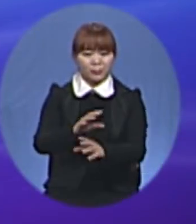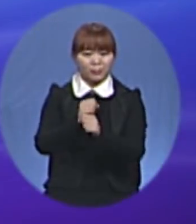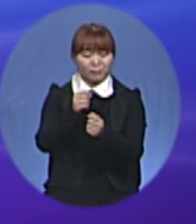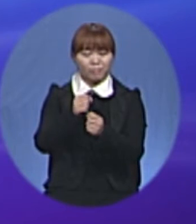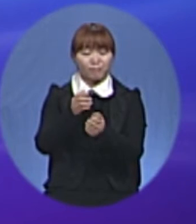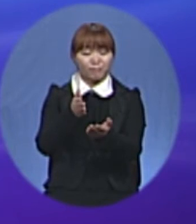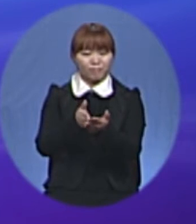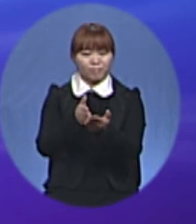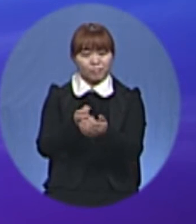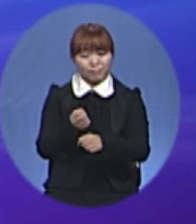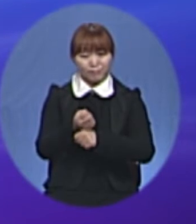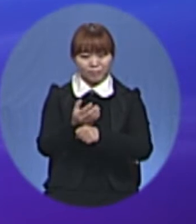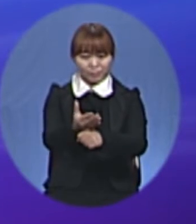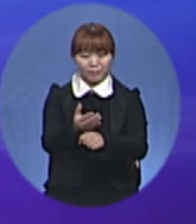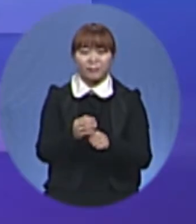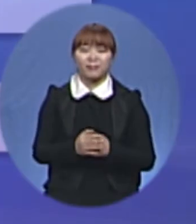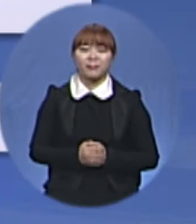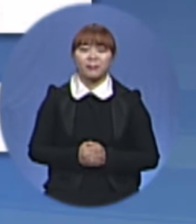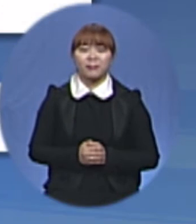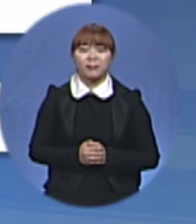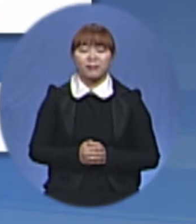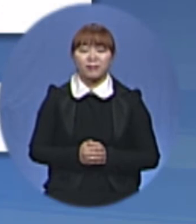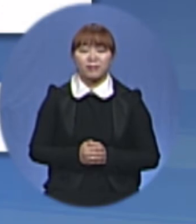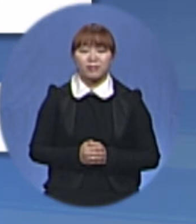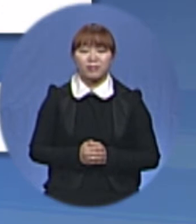이어서 간추린 뉴스를 전해드립니다.